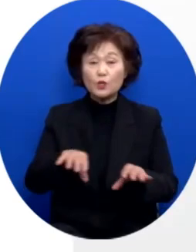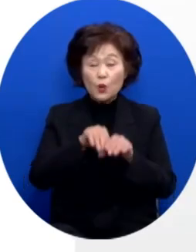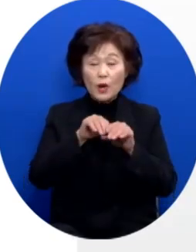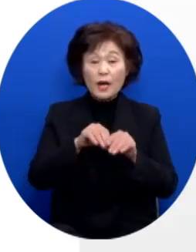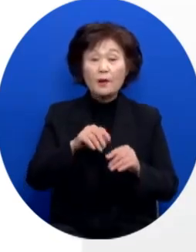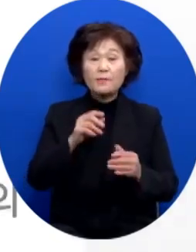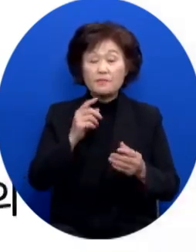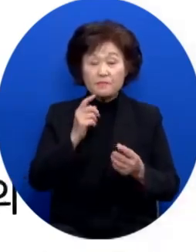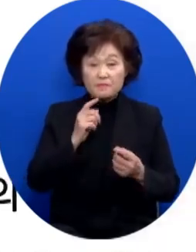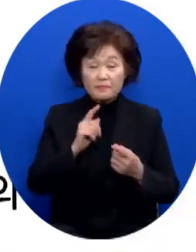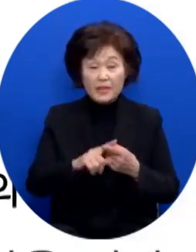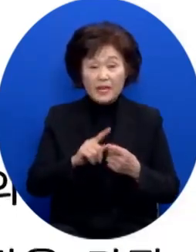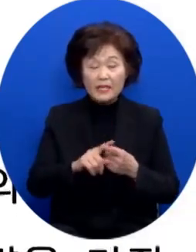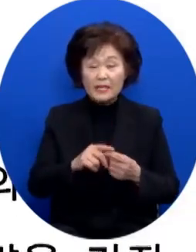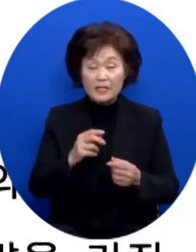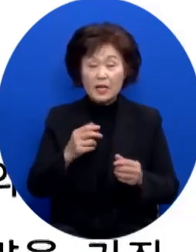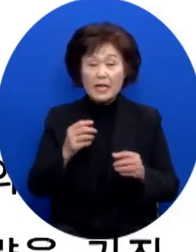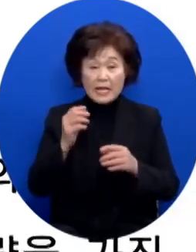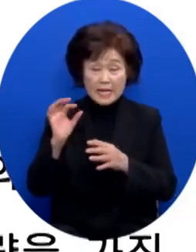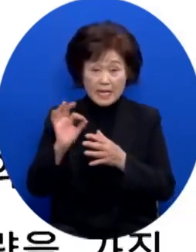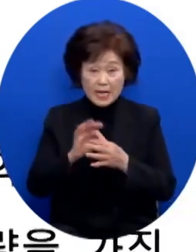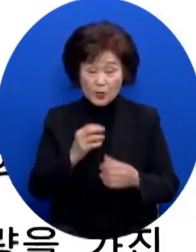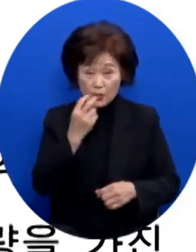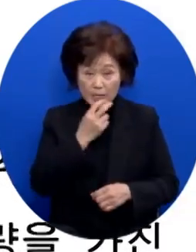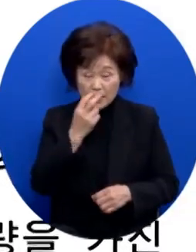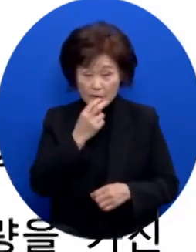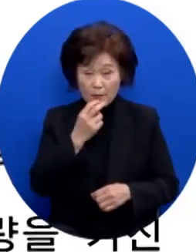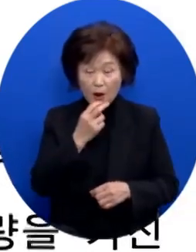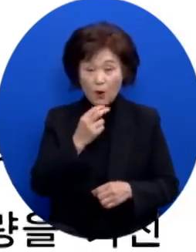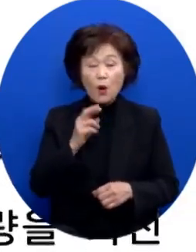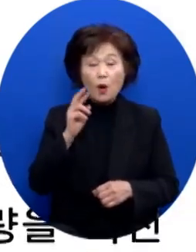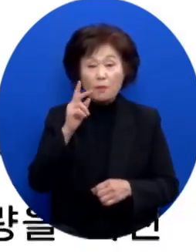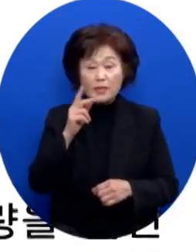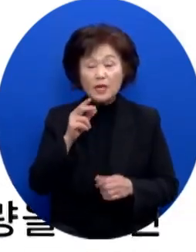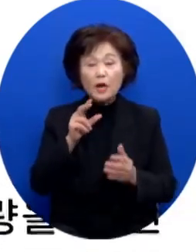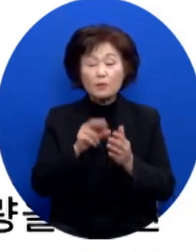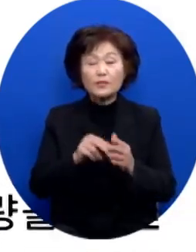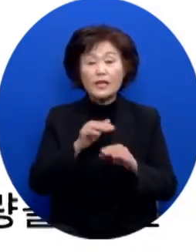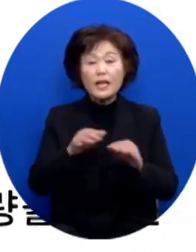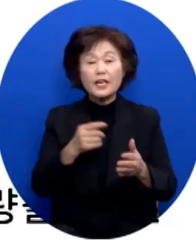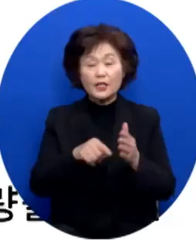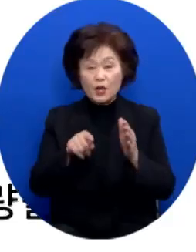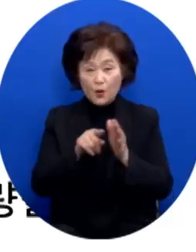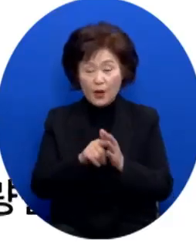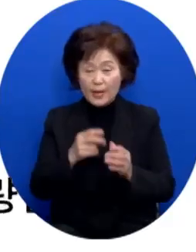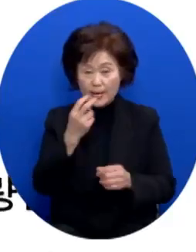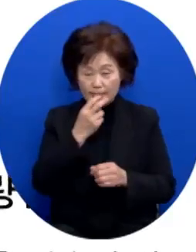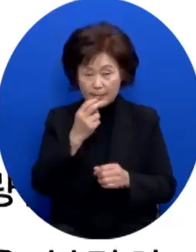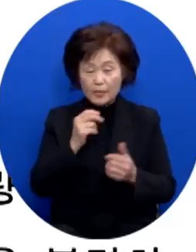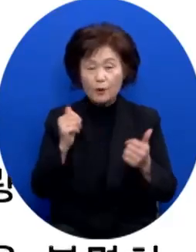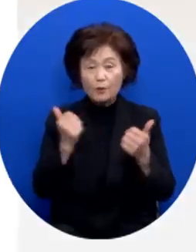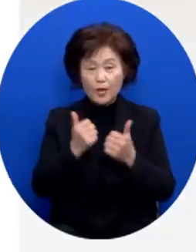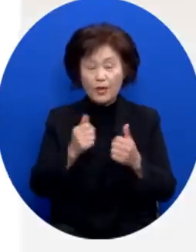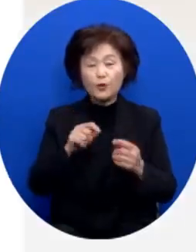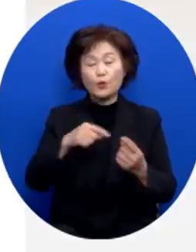과정을 지속해서 점검하고 개선사항을 도출할 수 있도록 매월 비상경영 점검회의를 운영하기로 했습니다.